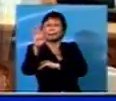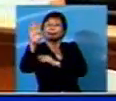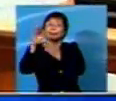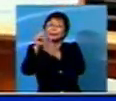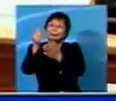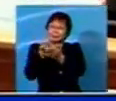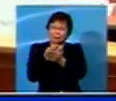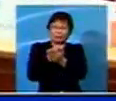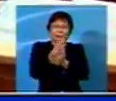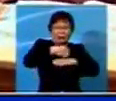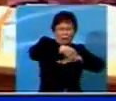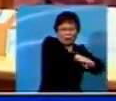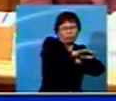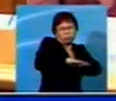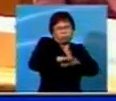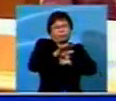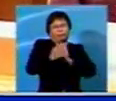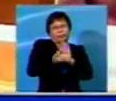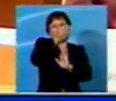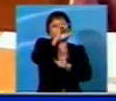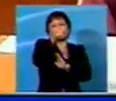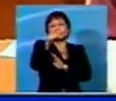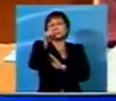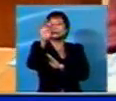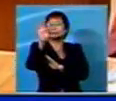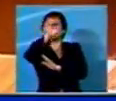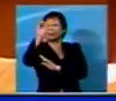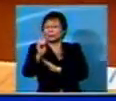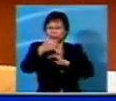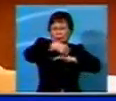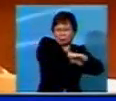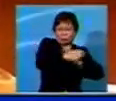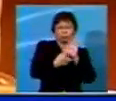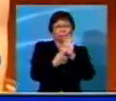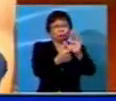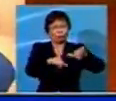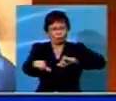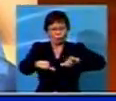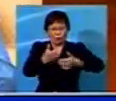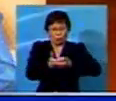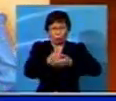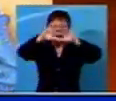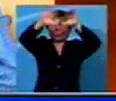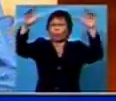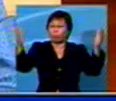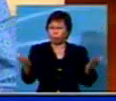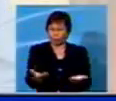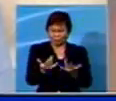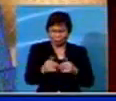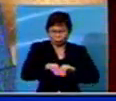bilion dengan eksport kasar meningkat 10.9% mencerminkan aktiviti ekonomi global yang terus